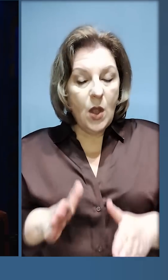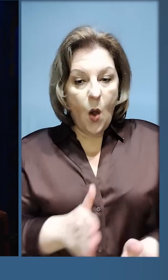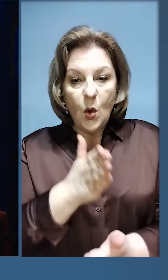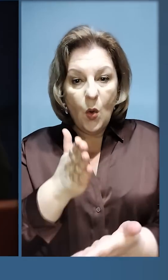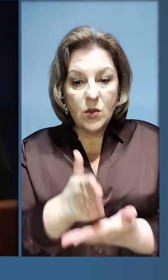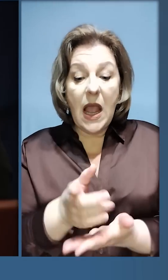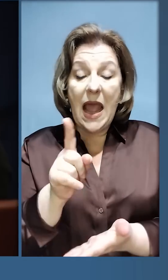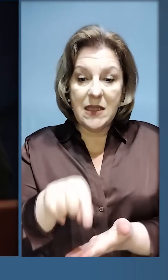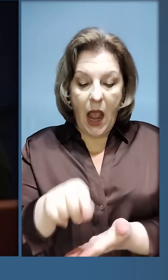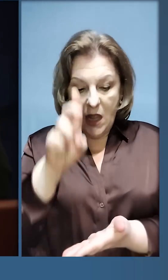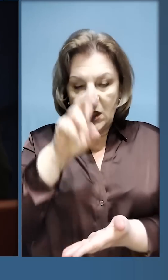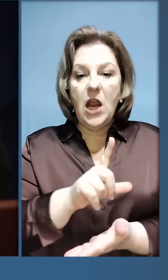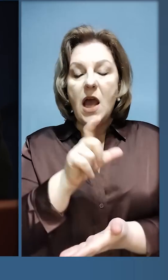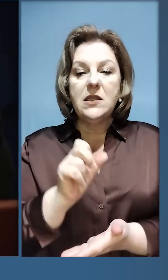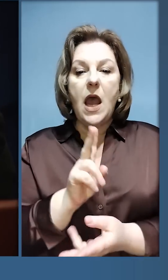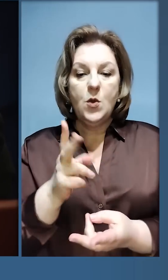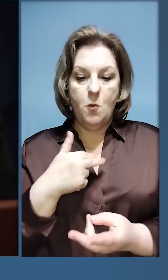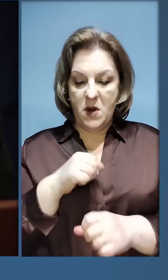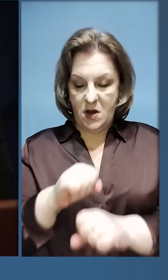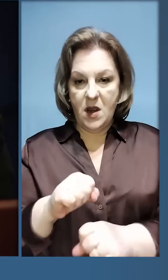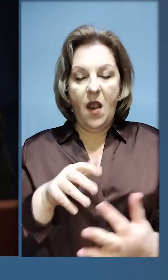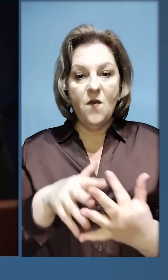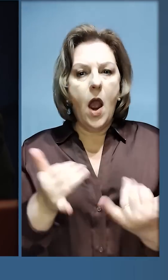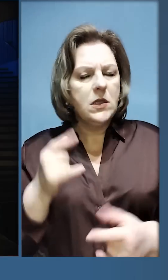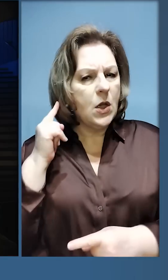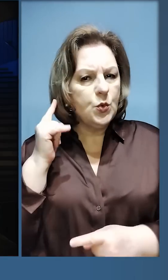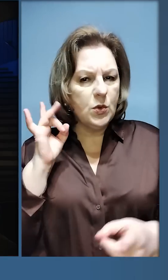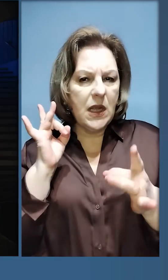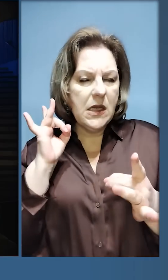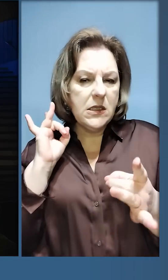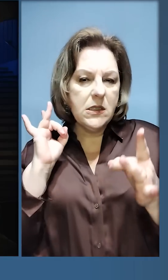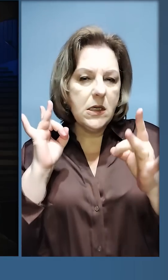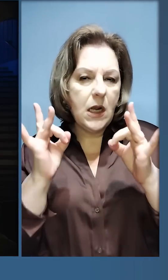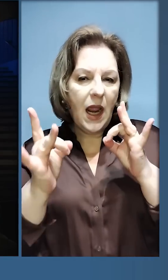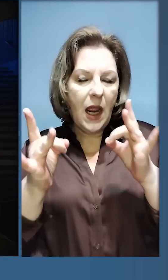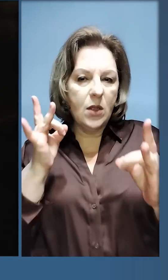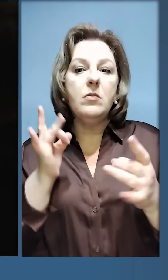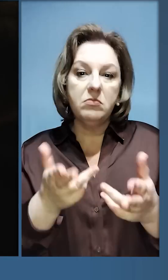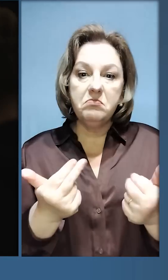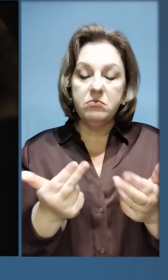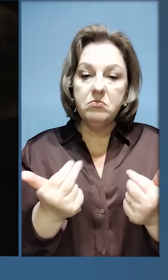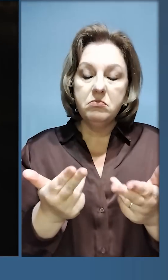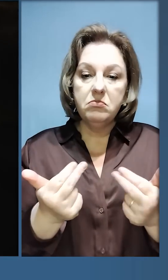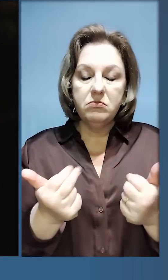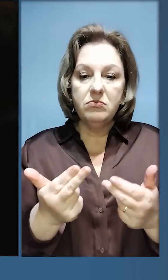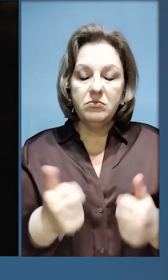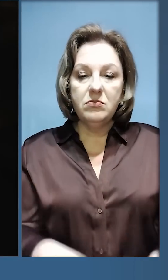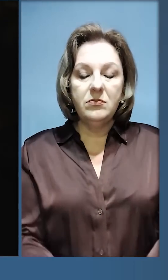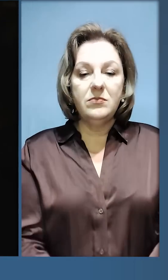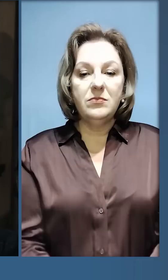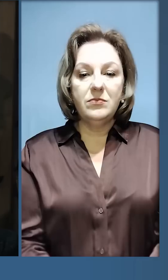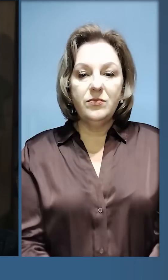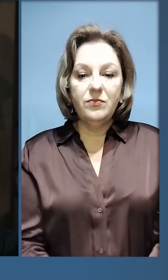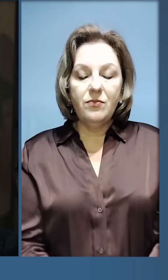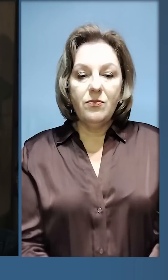народився, і та держава, за яку ми воюємо. Зараз ви чуєте сирену? Yes, I can hear the